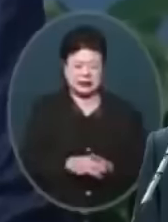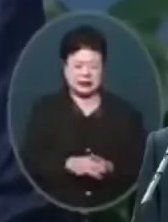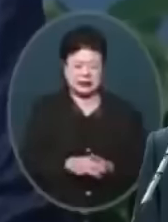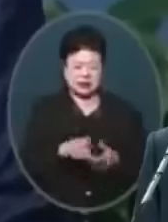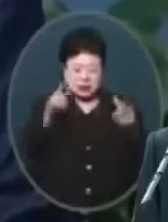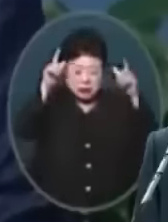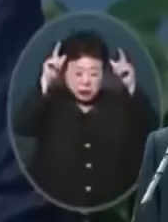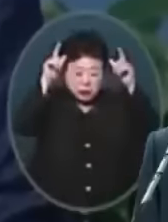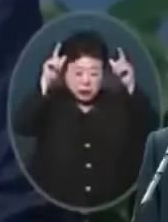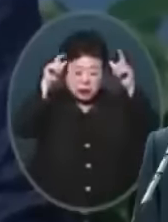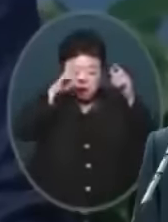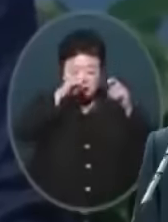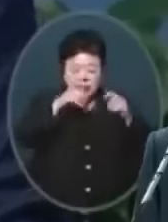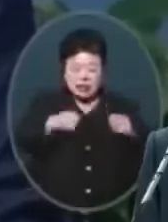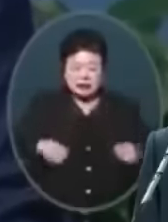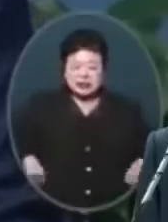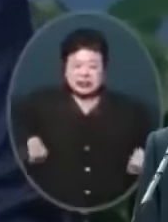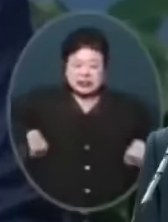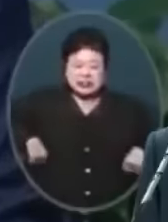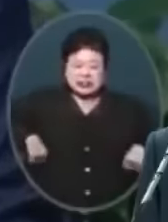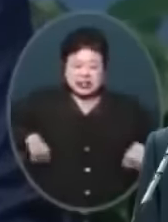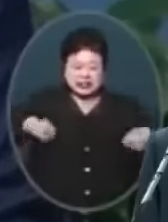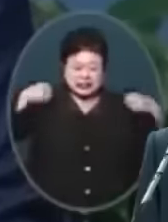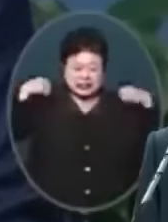마구간으로 가서 지게를 지고 산으로 도망을 칩니다.